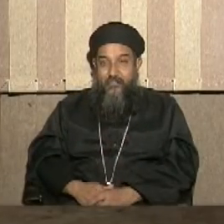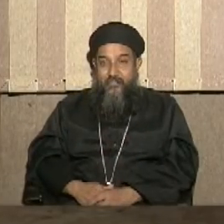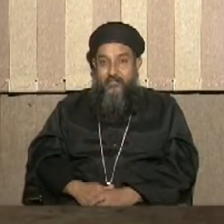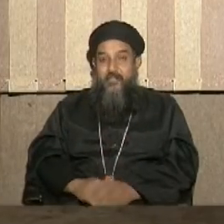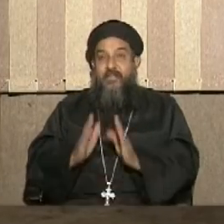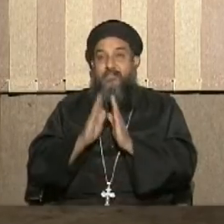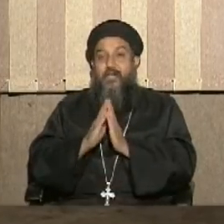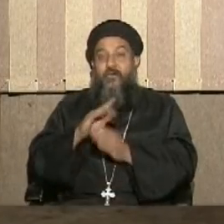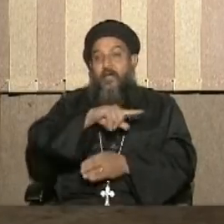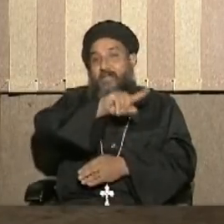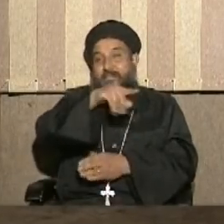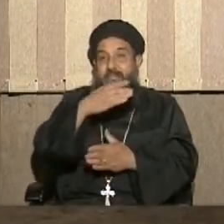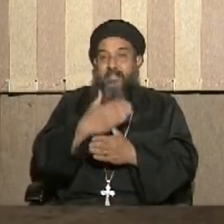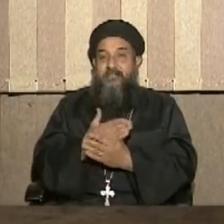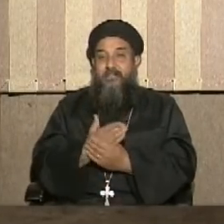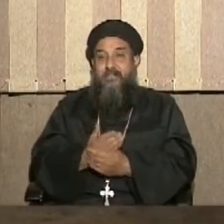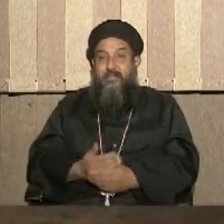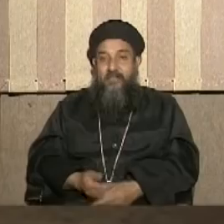نرجو صلوا لأجلنا،